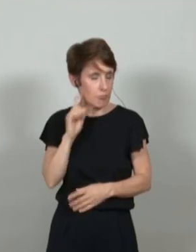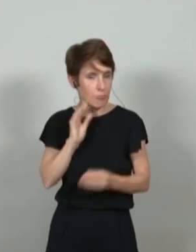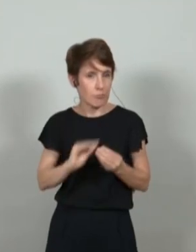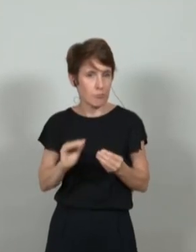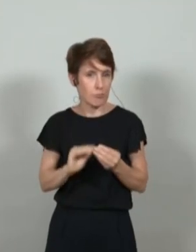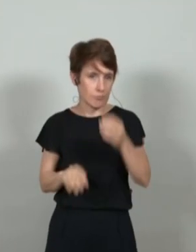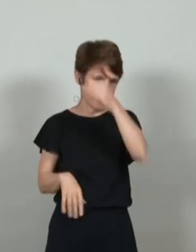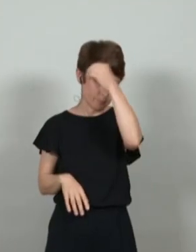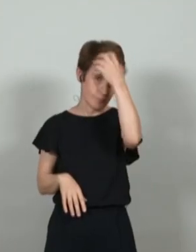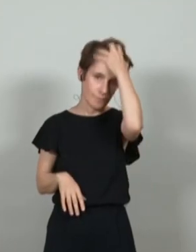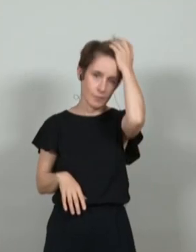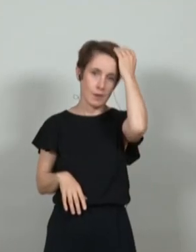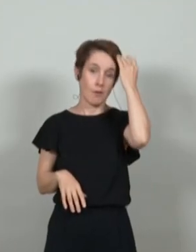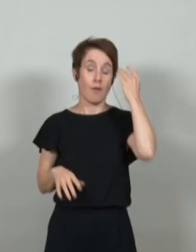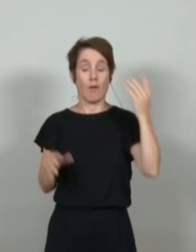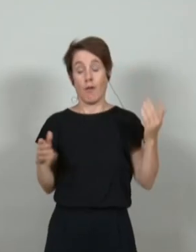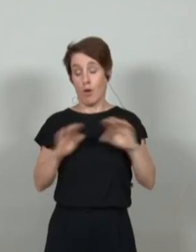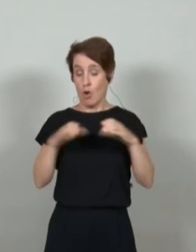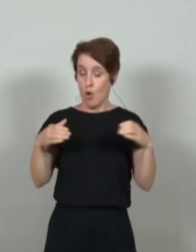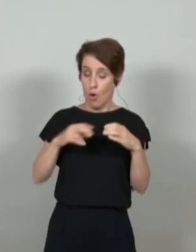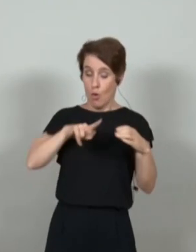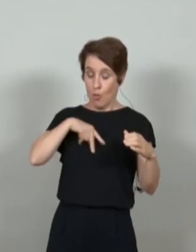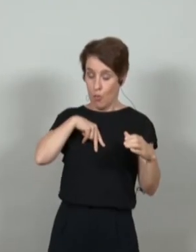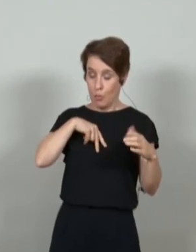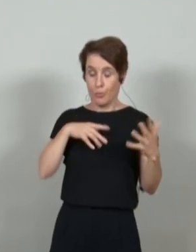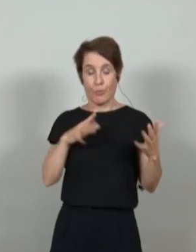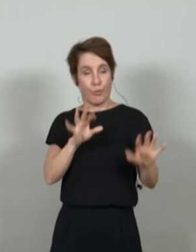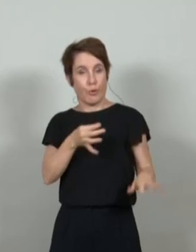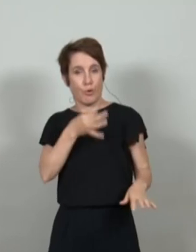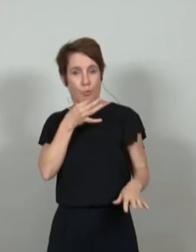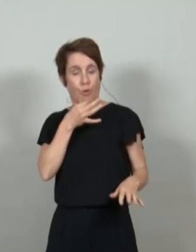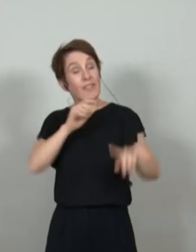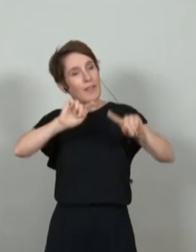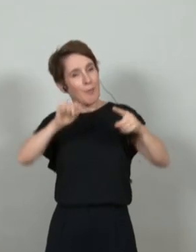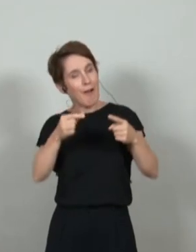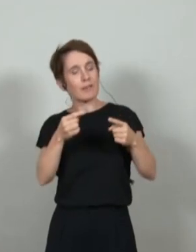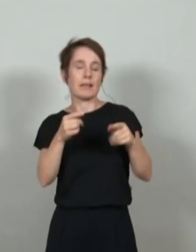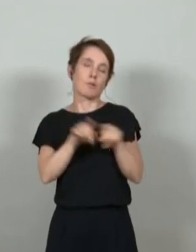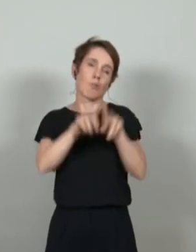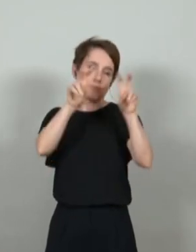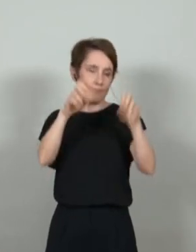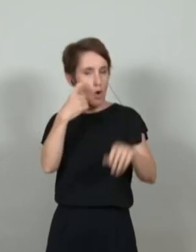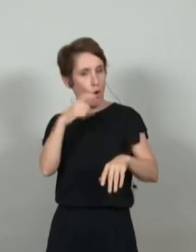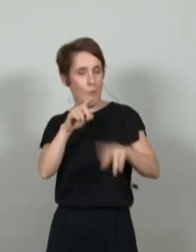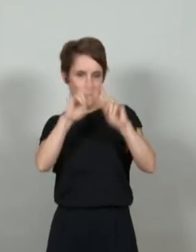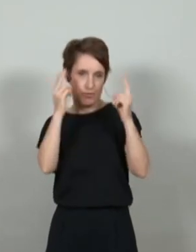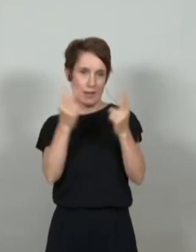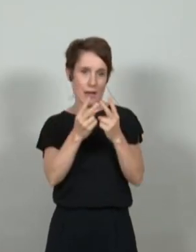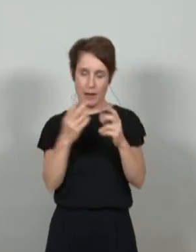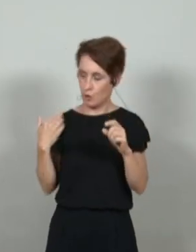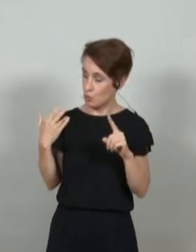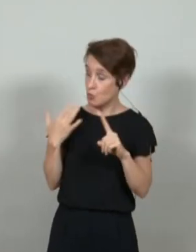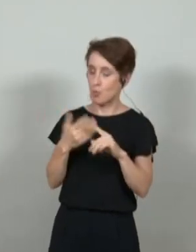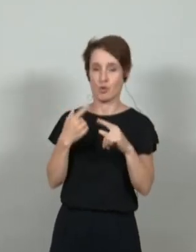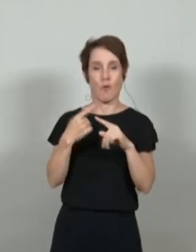elle nous permet également notre groupe de faire une petite parenthèse sur sur une remarque générale depuis plusieurs cm on va se multiplier